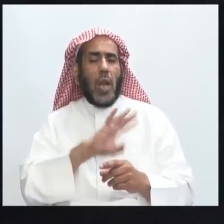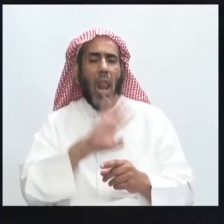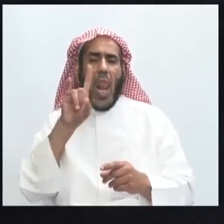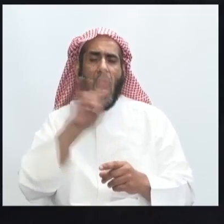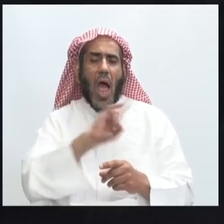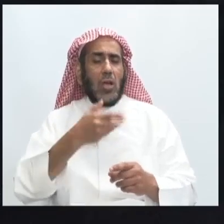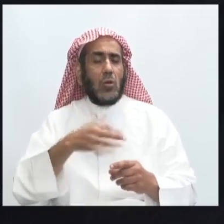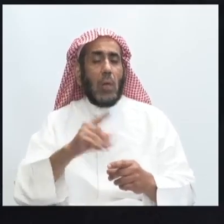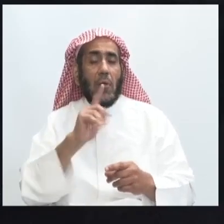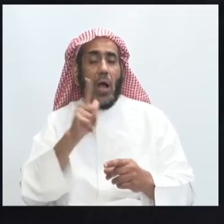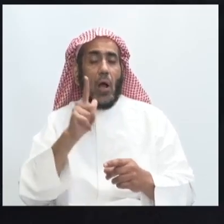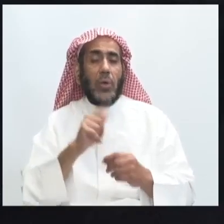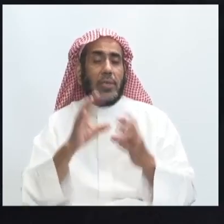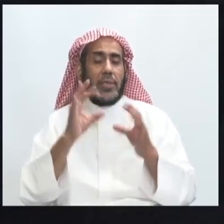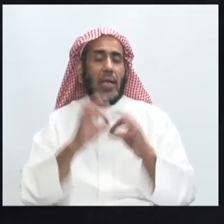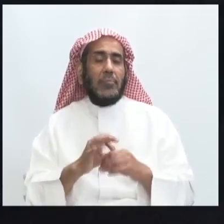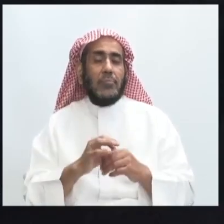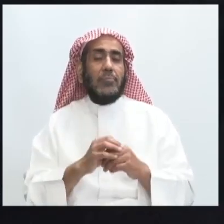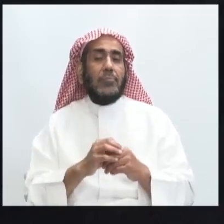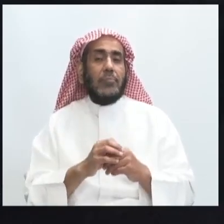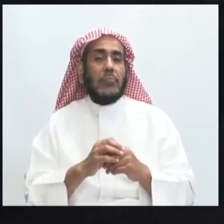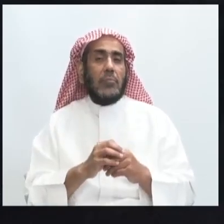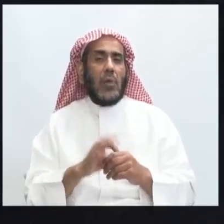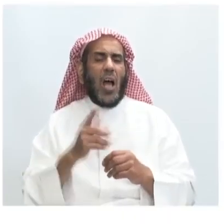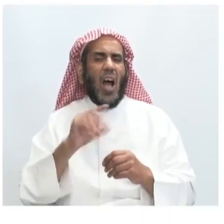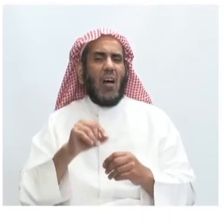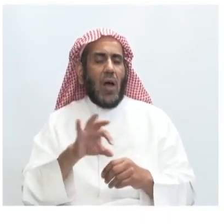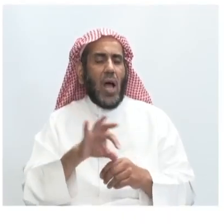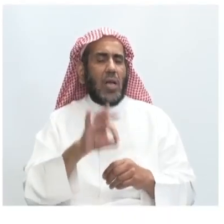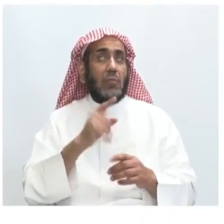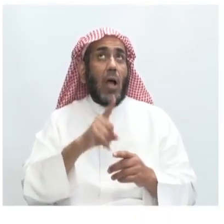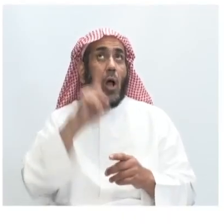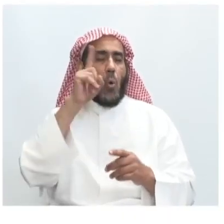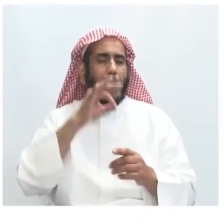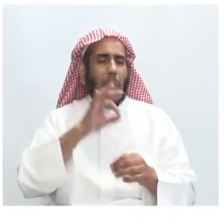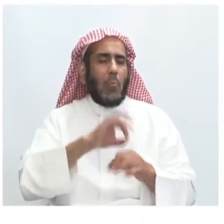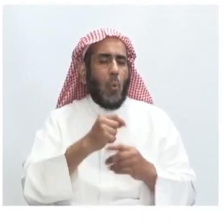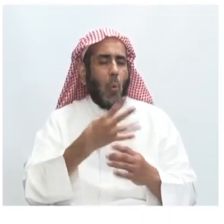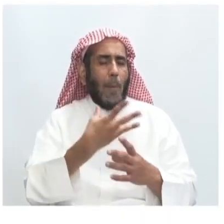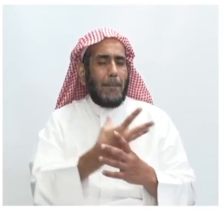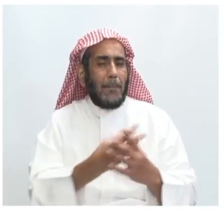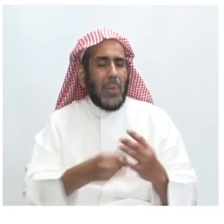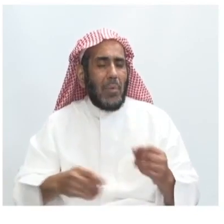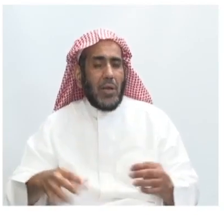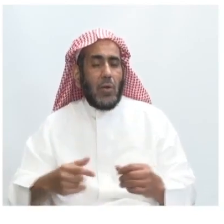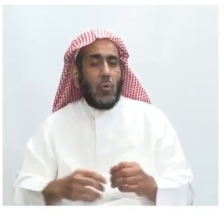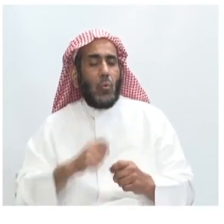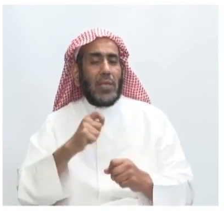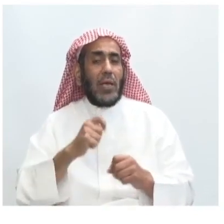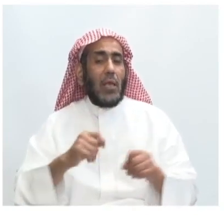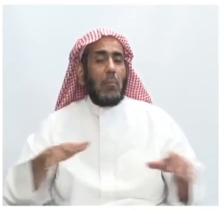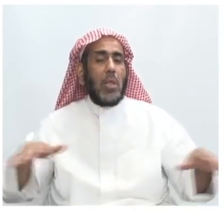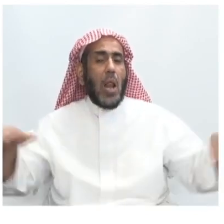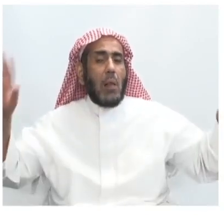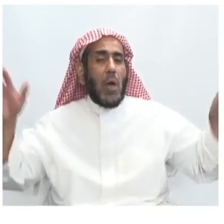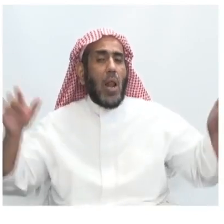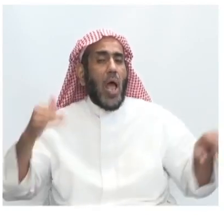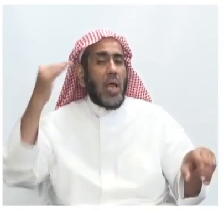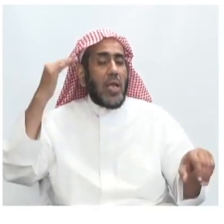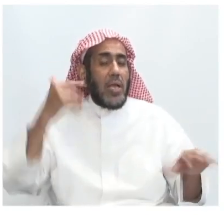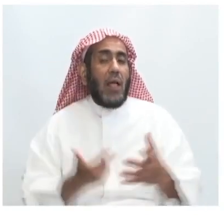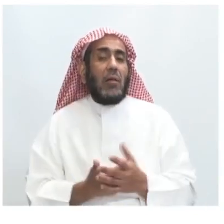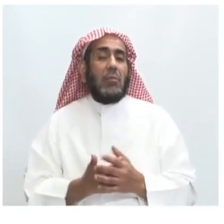كما في قوله تعالى فاصفاكم ربكم بالبنين واتخذ من الملائكه اناثا